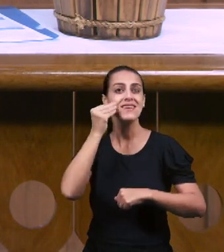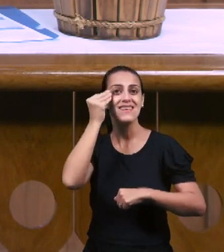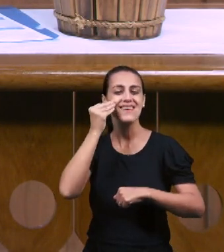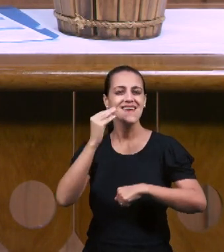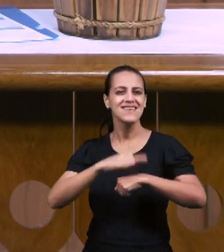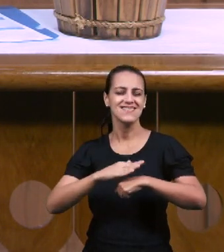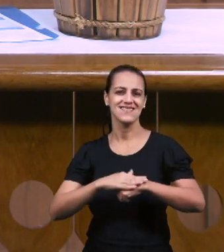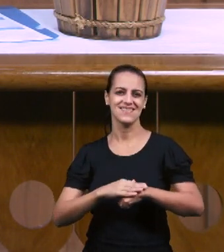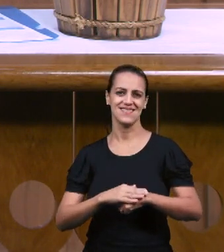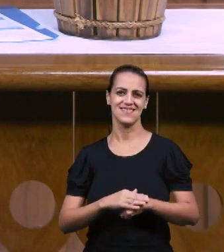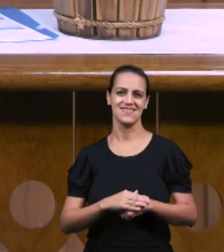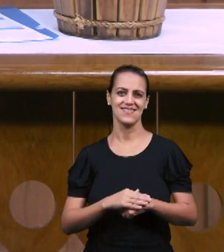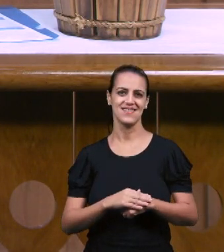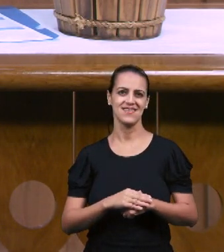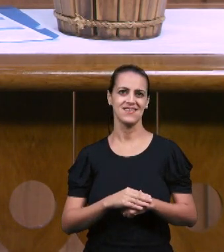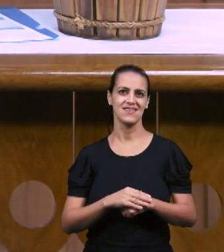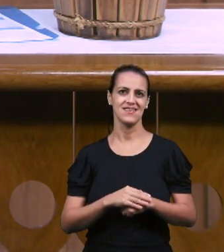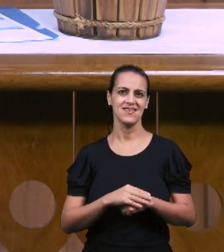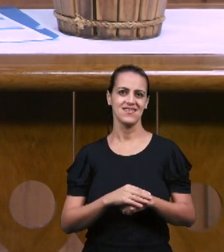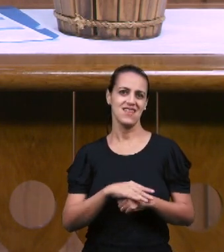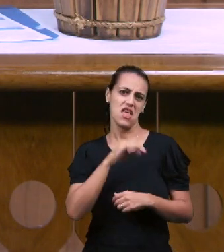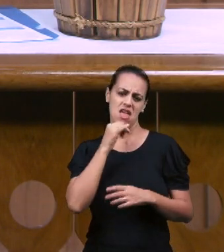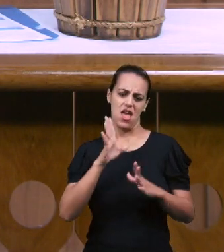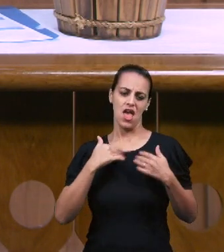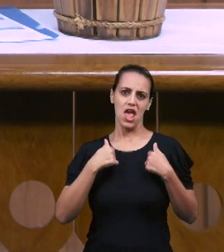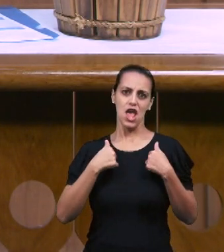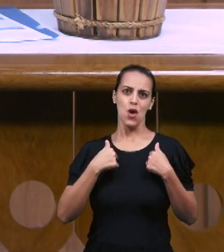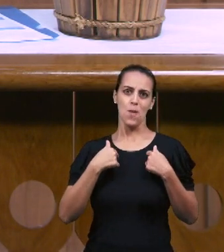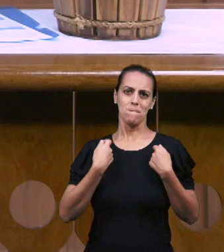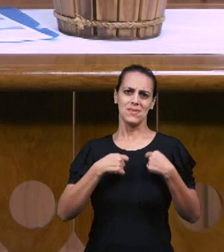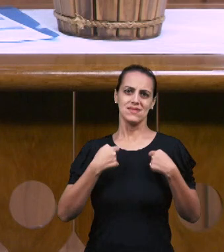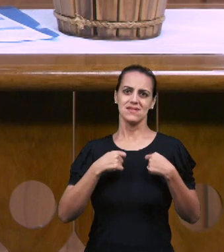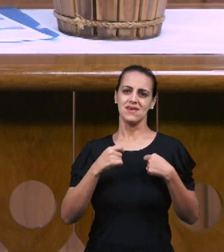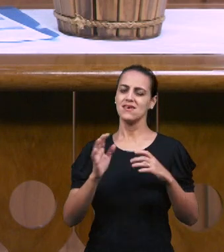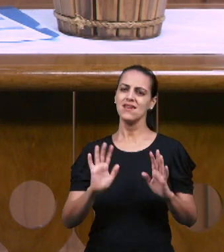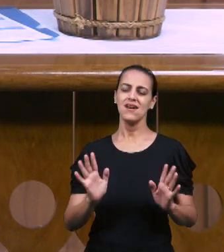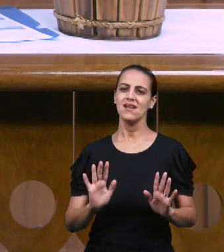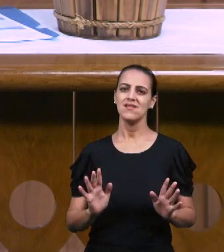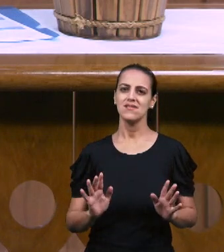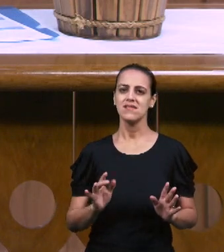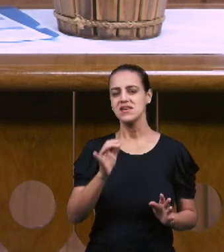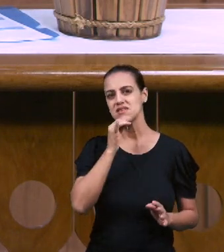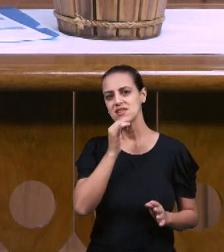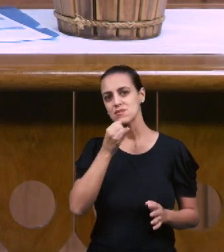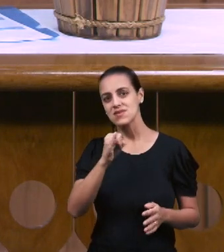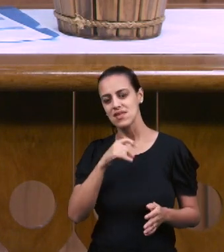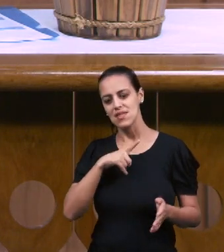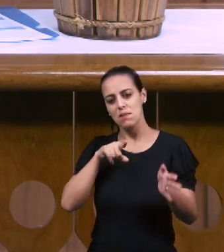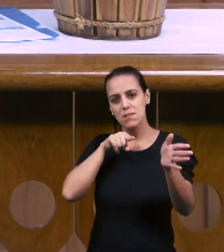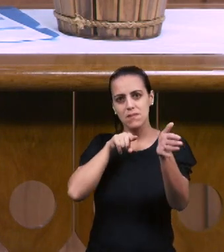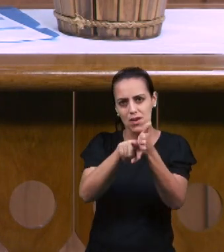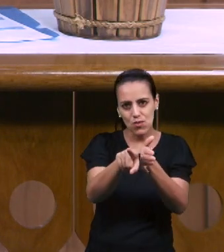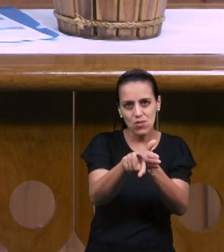c'est ce que vous avez besoin. Ce n'est pas moi qui ai besoin. Quand je pose la question, quand on pose la question ici,